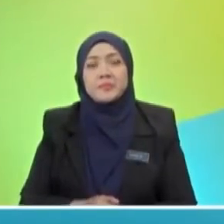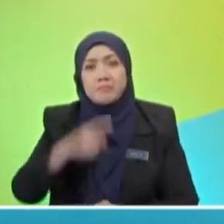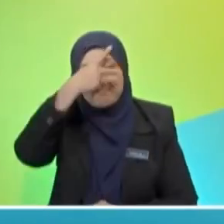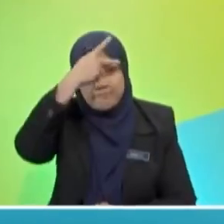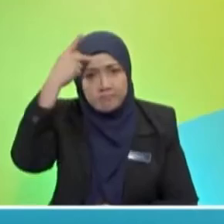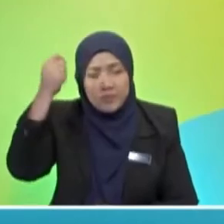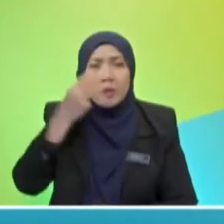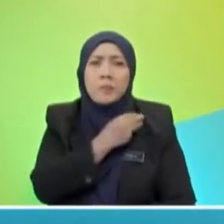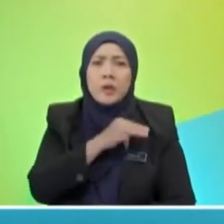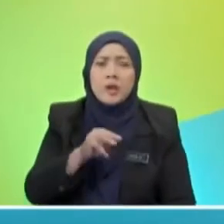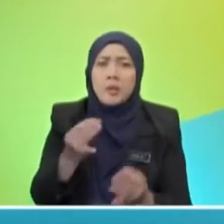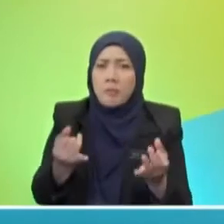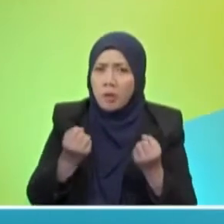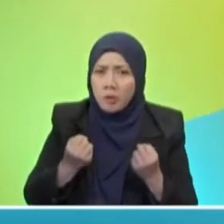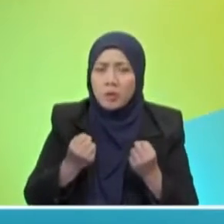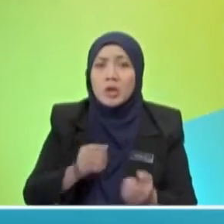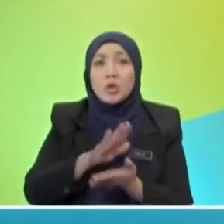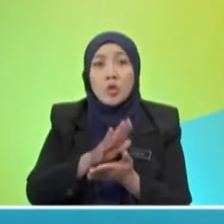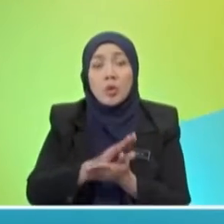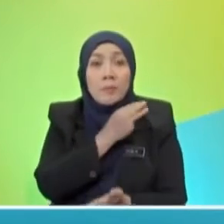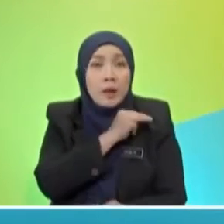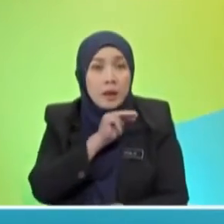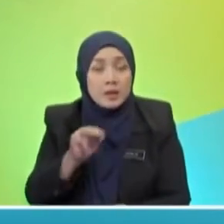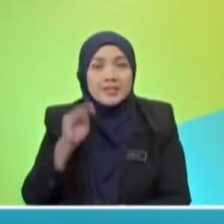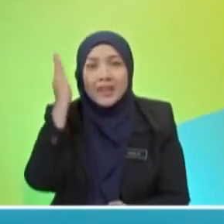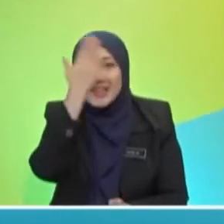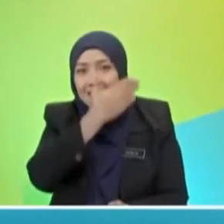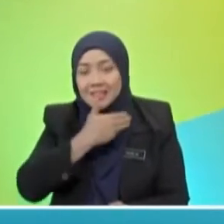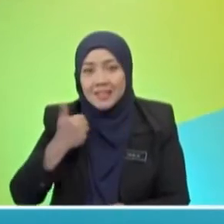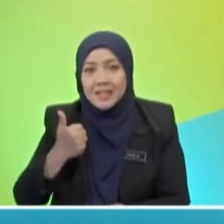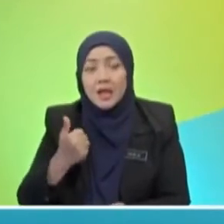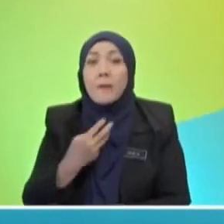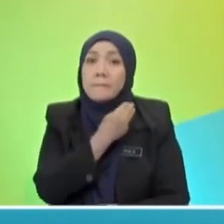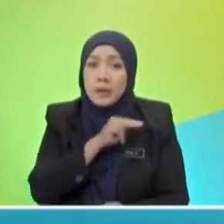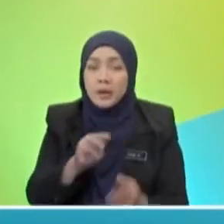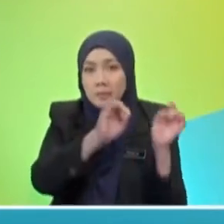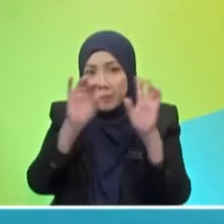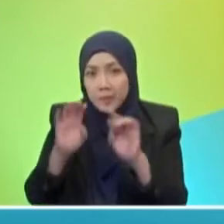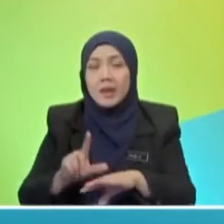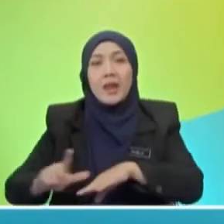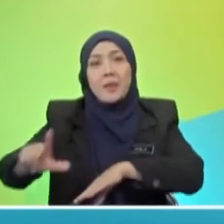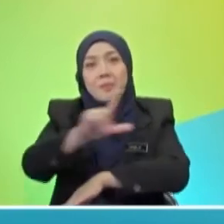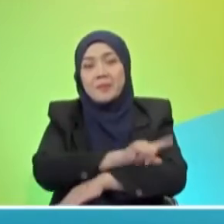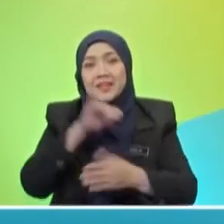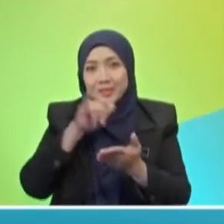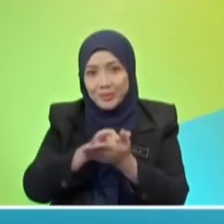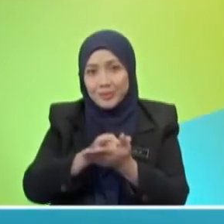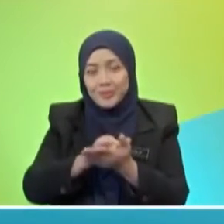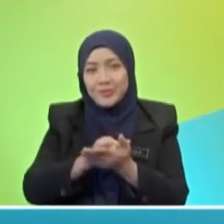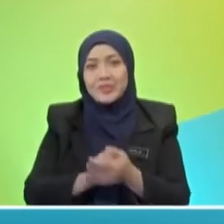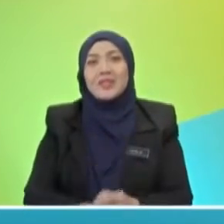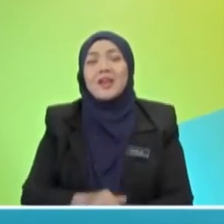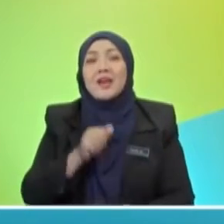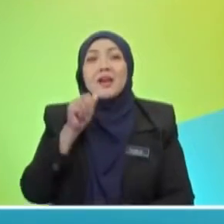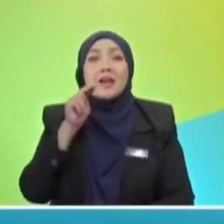Kerana mereka ingin sekolah mereka kelihatan cantik, mereka menghias laman itu. Ya, bagus. Aisyah